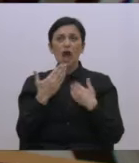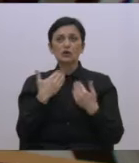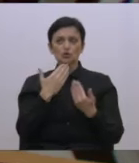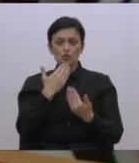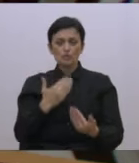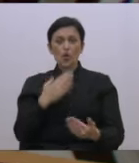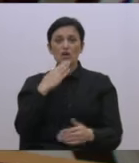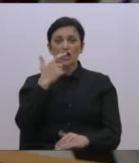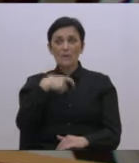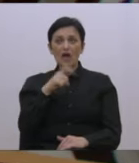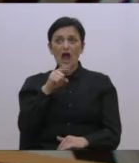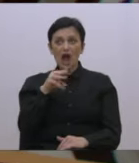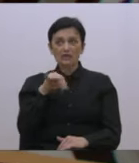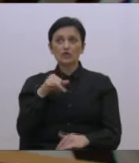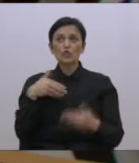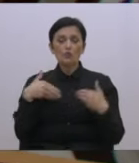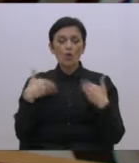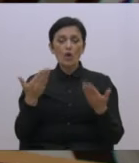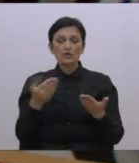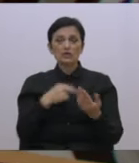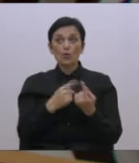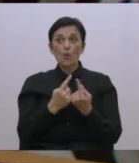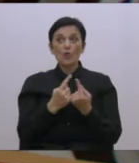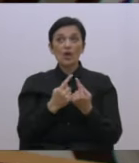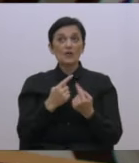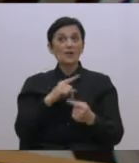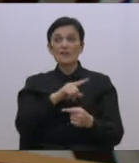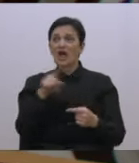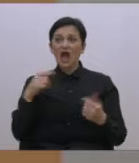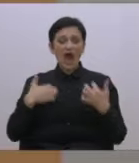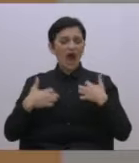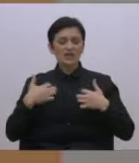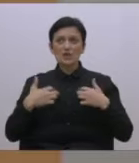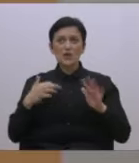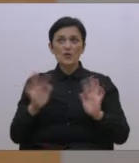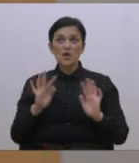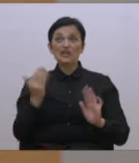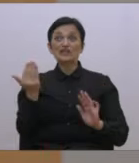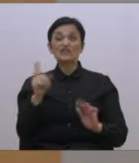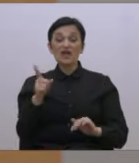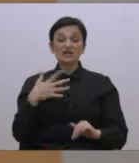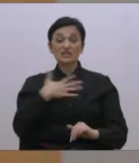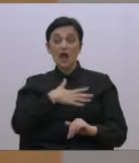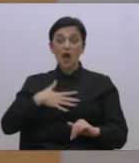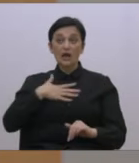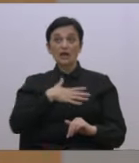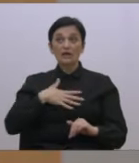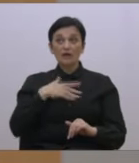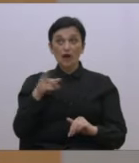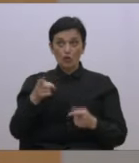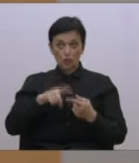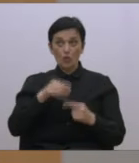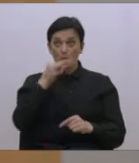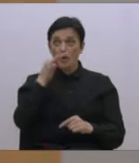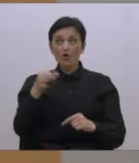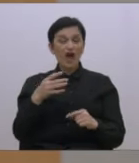გავატანო ხატია მე გიქხება ბუნებრივად მოგესალმებით ასად არ გეჩქარება თქვენ რაც გაწუხებთ ხა იმასთან დაკავშირებით გაცემპავს